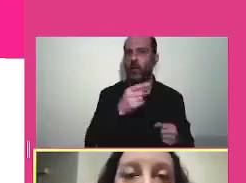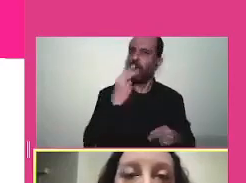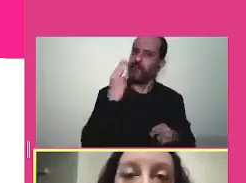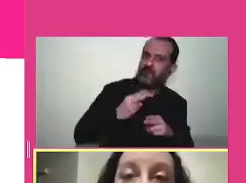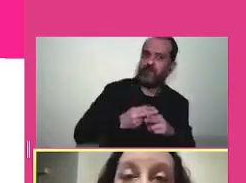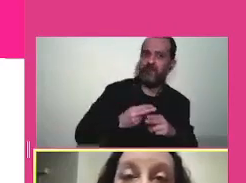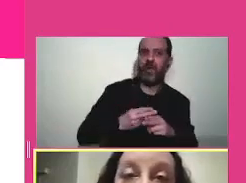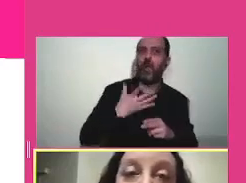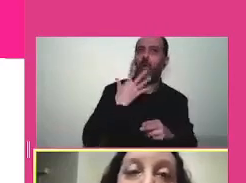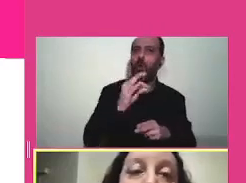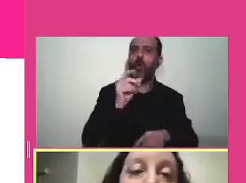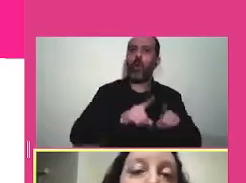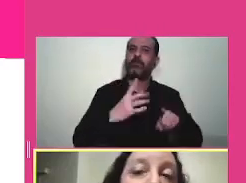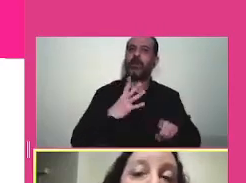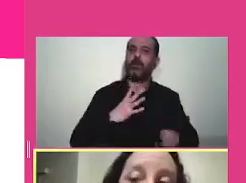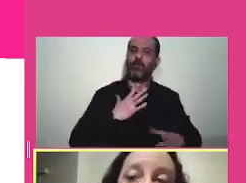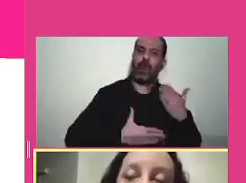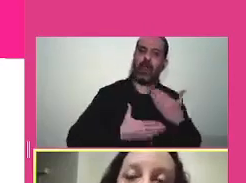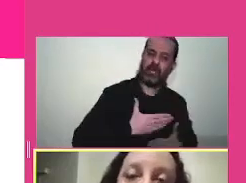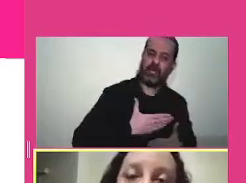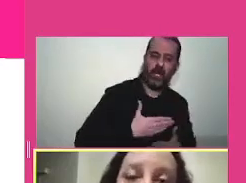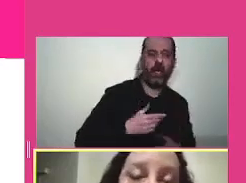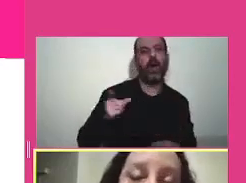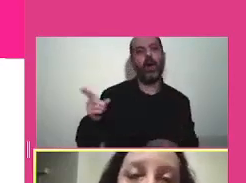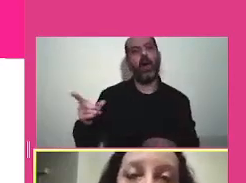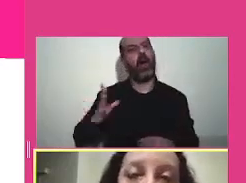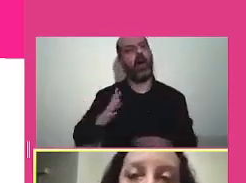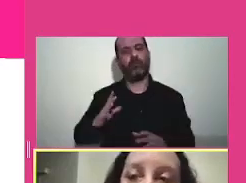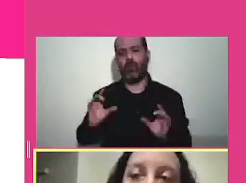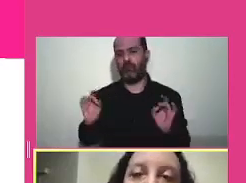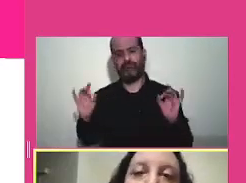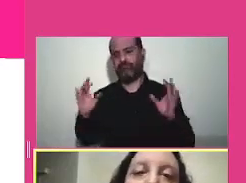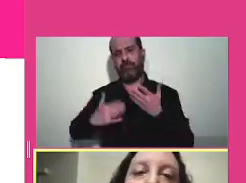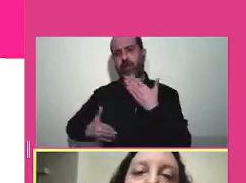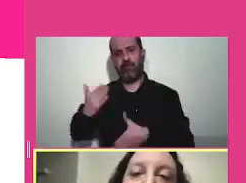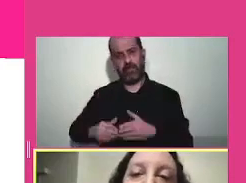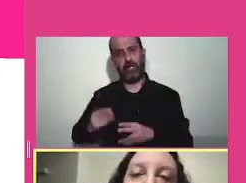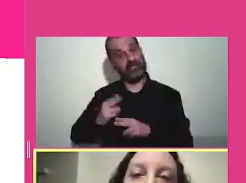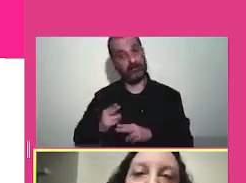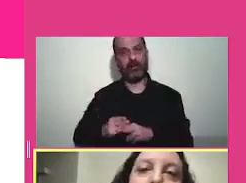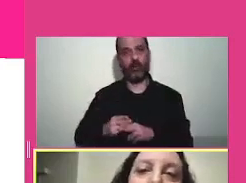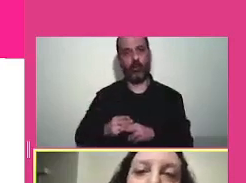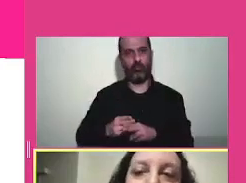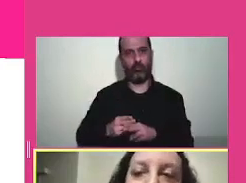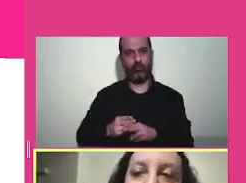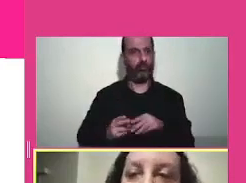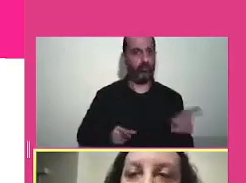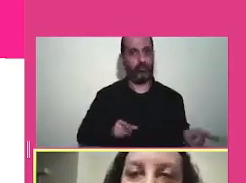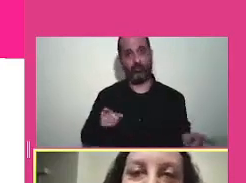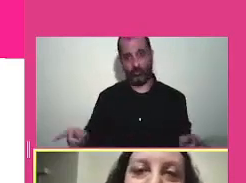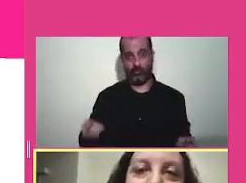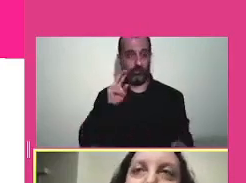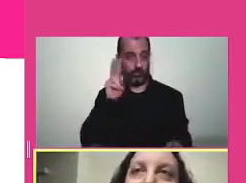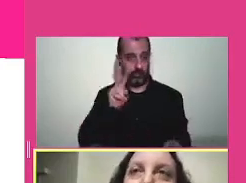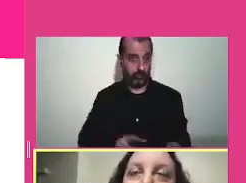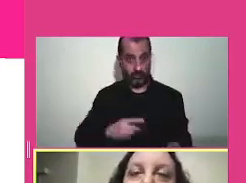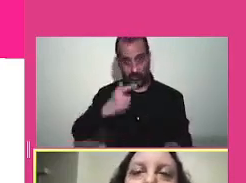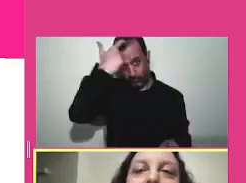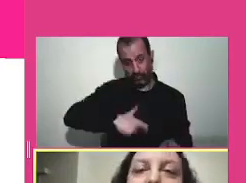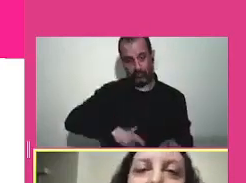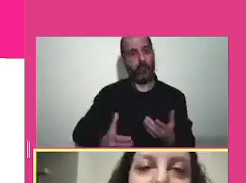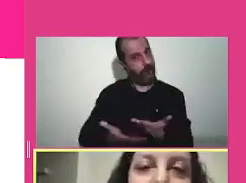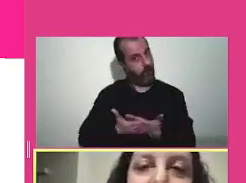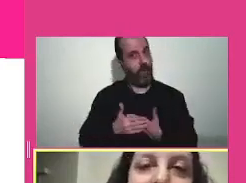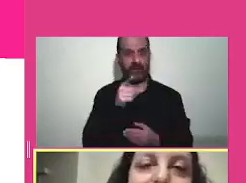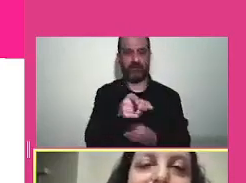με αναπηρία, όσο και σε μη ανάπηρους ανθρώπους. Εμένα προσωπικά με έχει βοηθήσει πολύ να μάθω